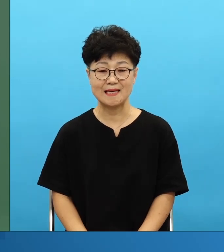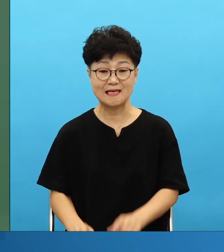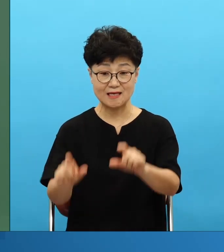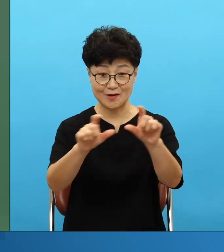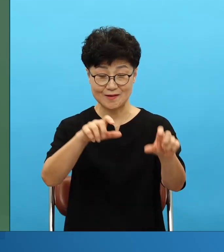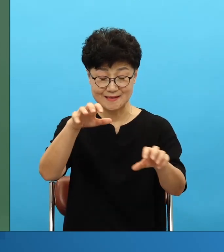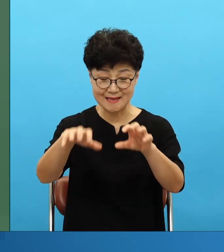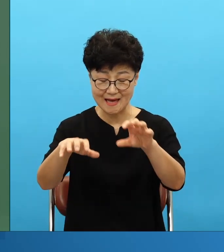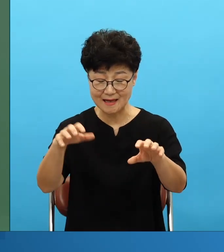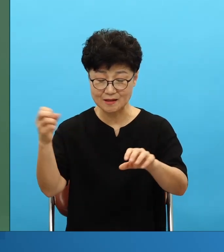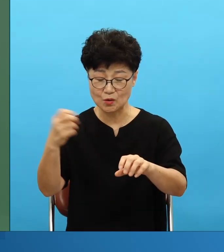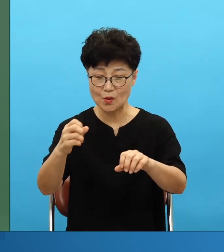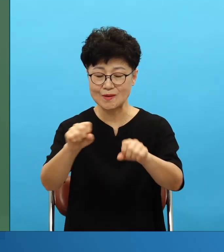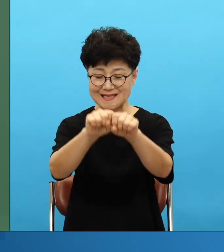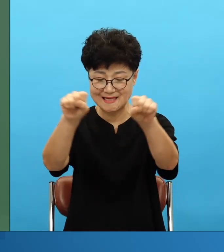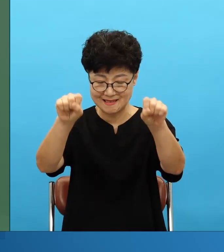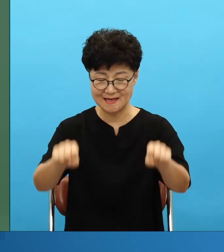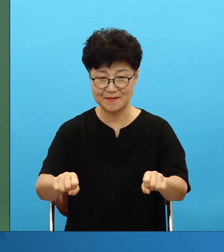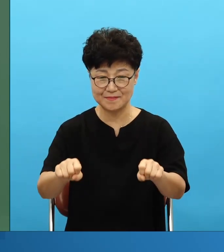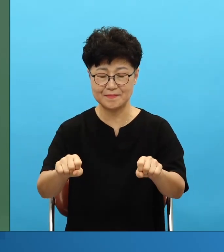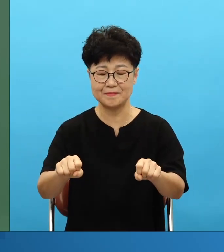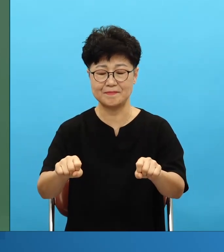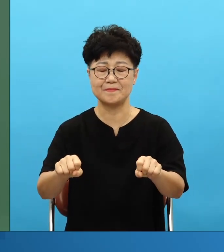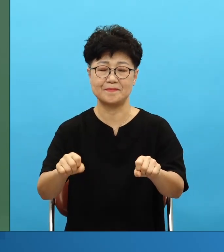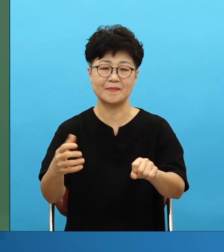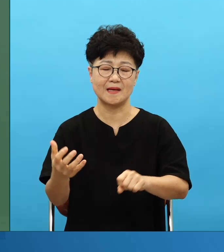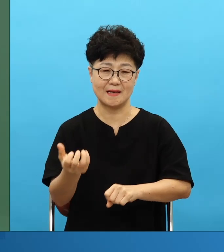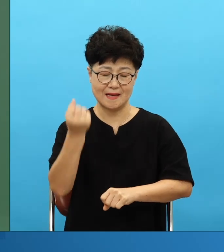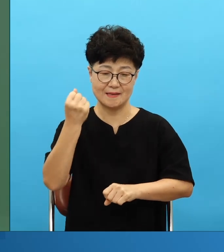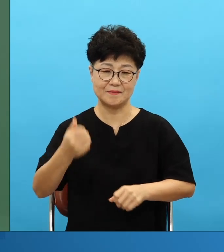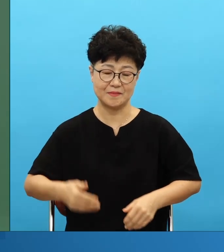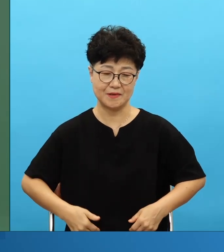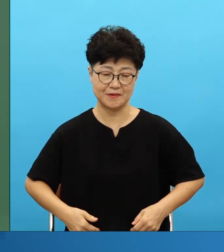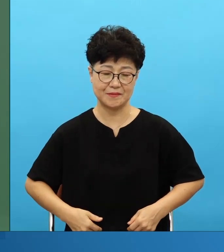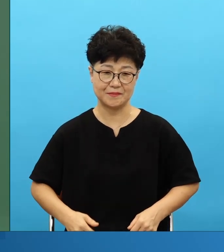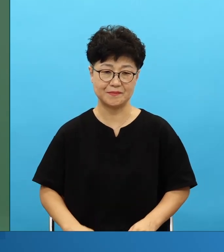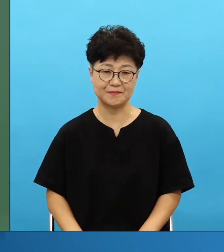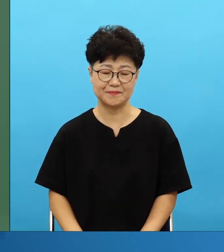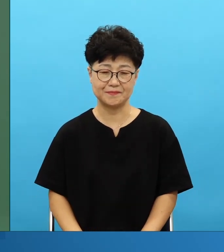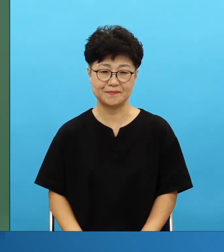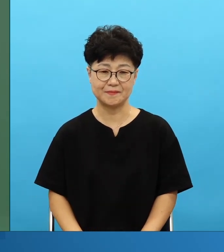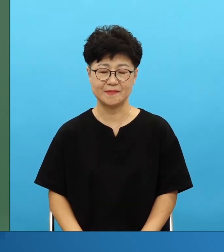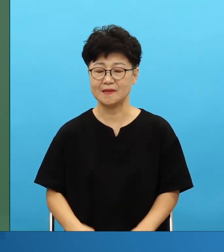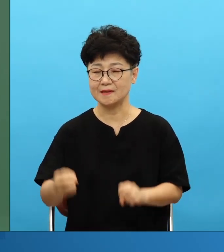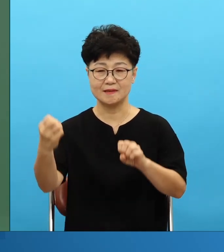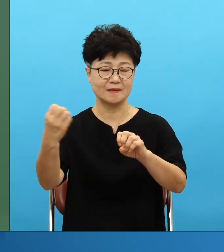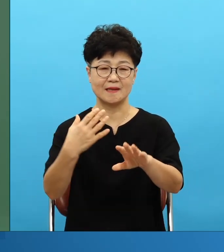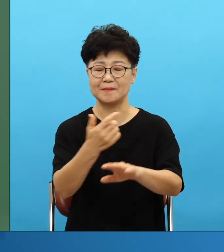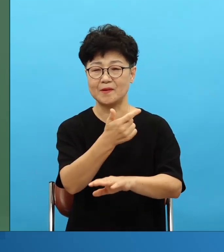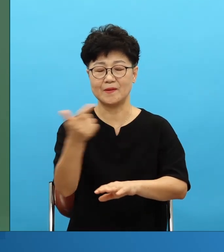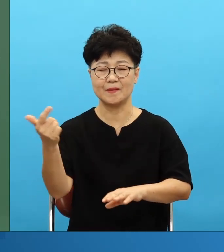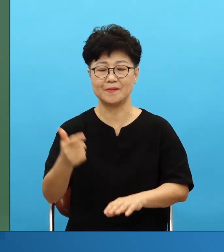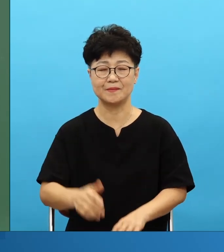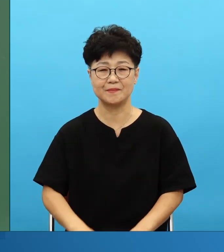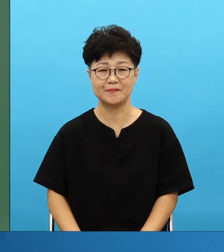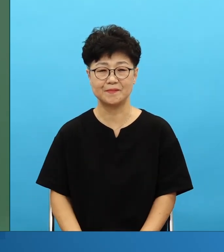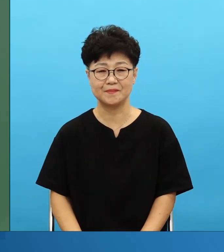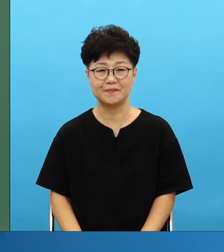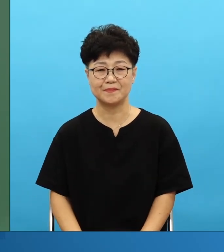system. 이렇게 전도하면요 엄청 은혜 받습니다. And if you evangelize this way, you receive so much grace. 그리고